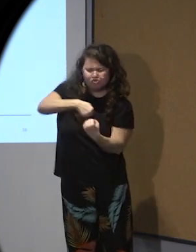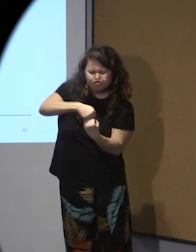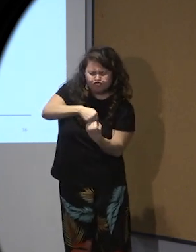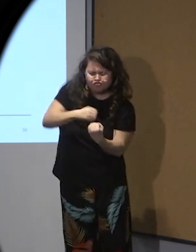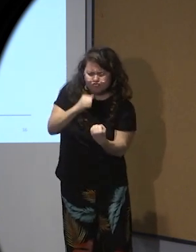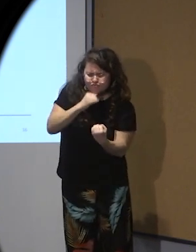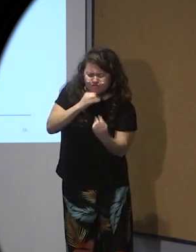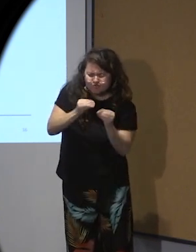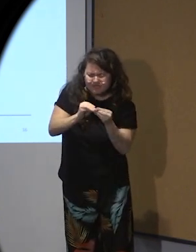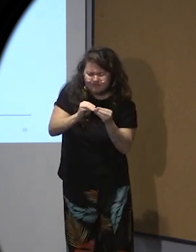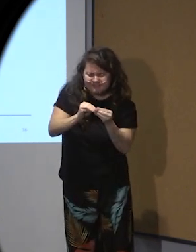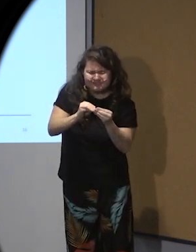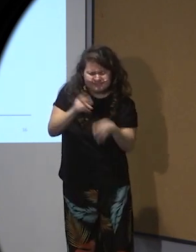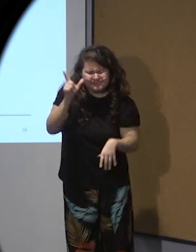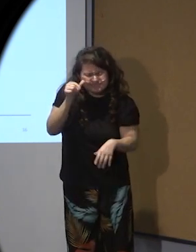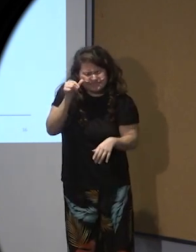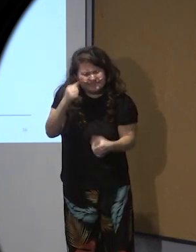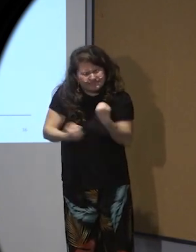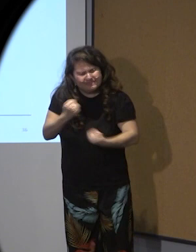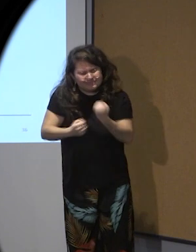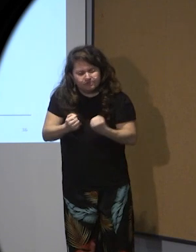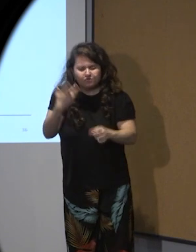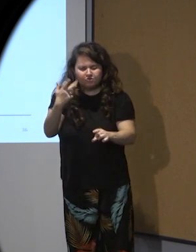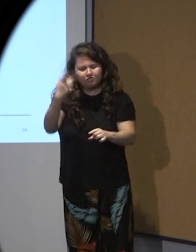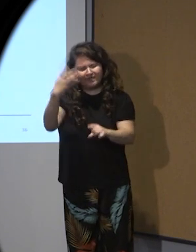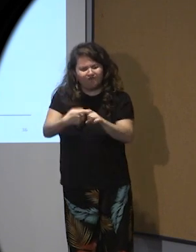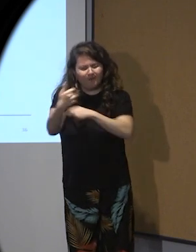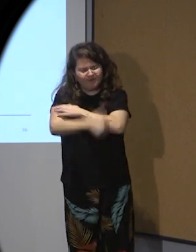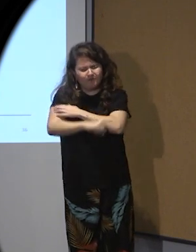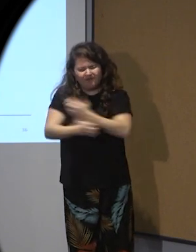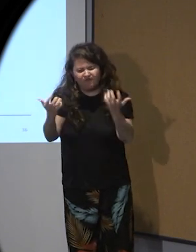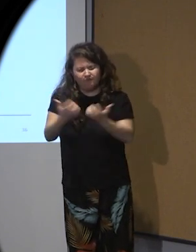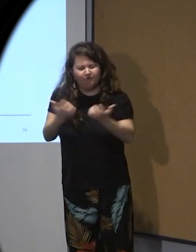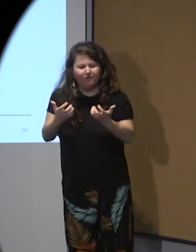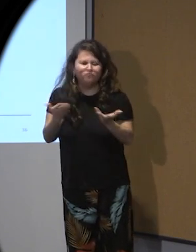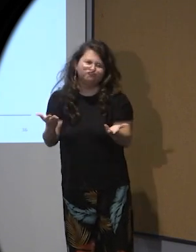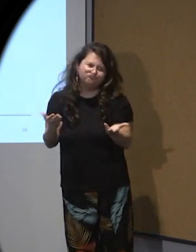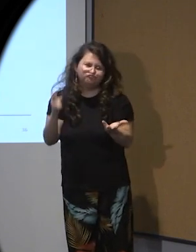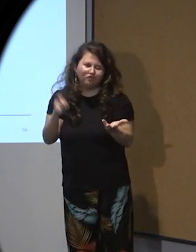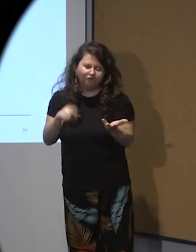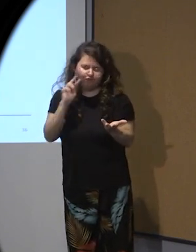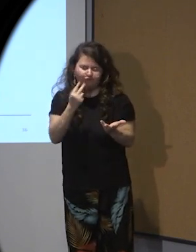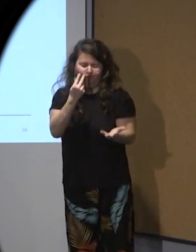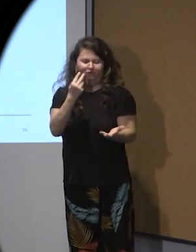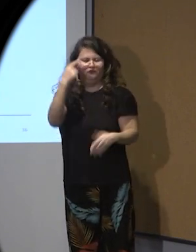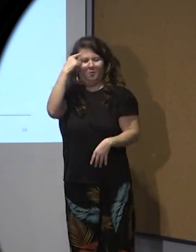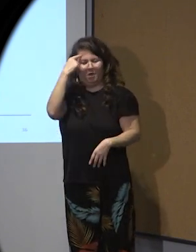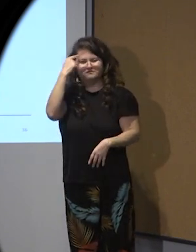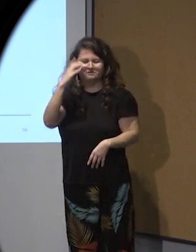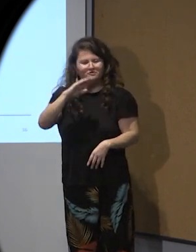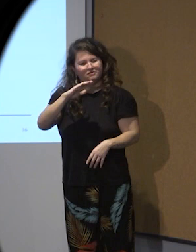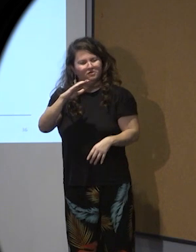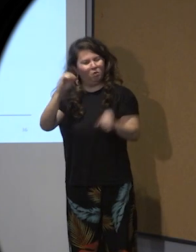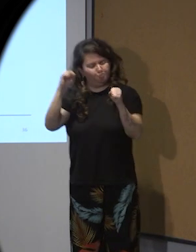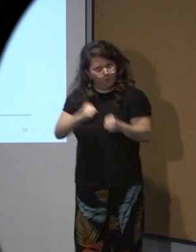qui persévère à continuer de courir 3 ou 4 fois par semaine. Il y a des décisions c'est ça. à prendre. Ouais. On peut tout faire pour continuer de courir une